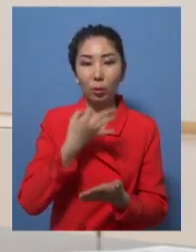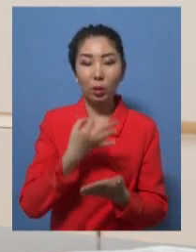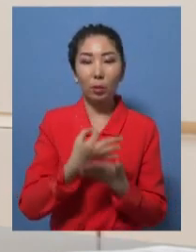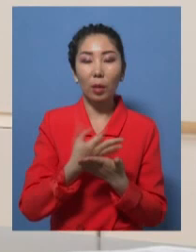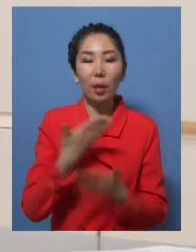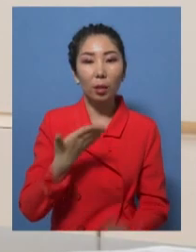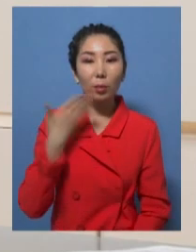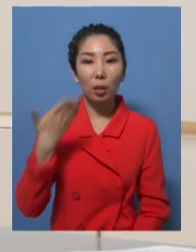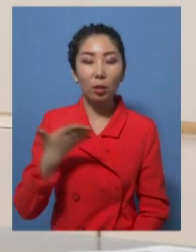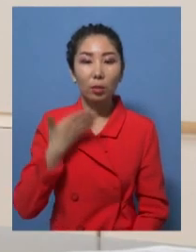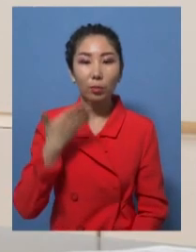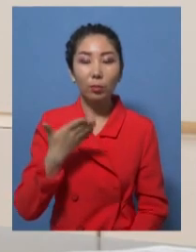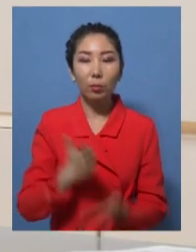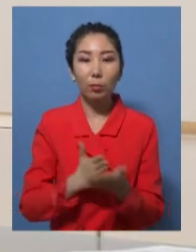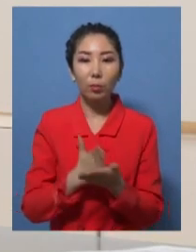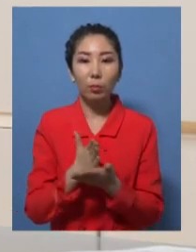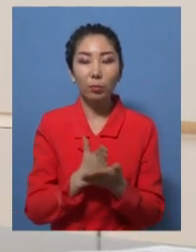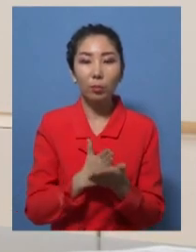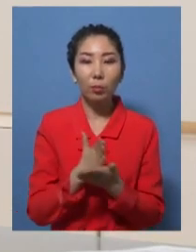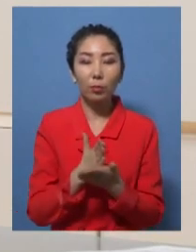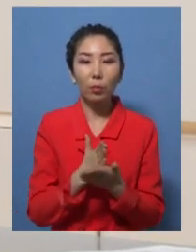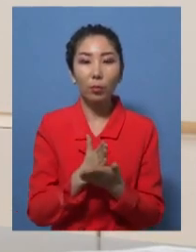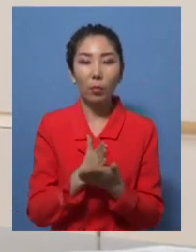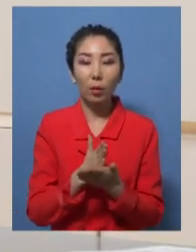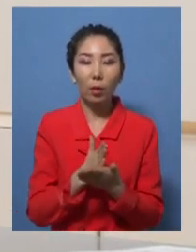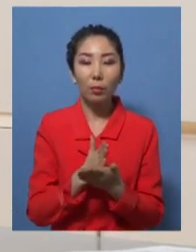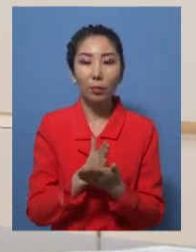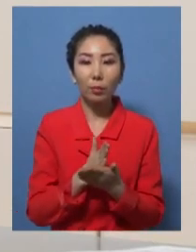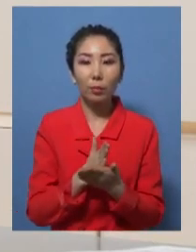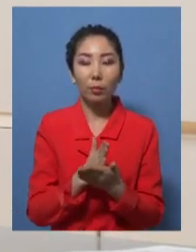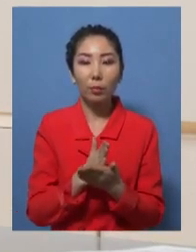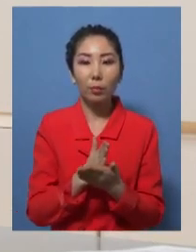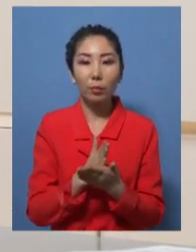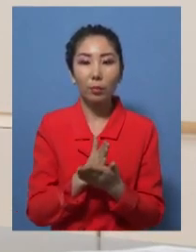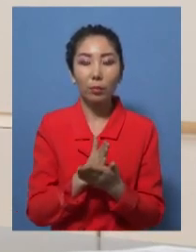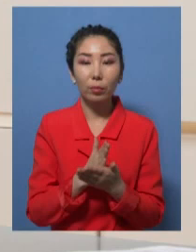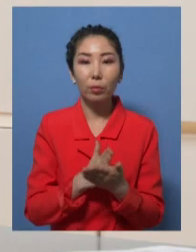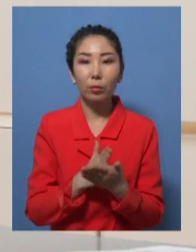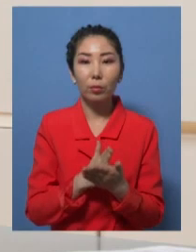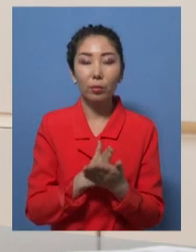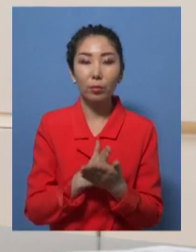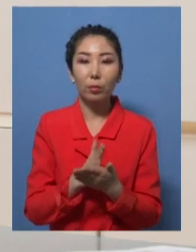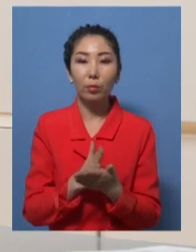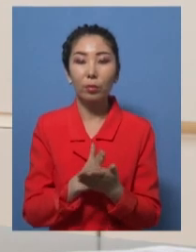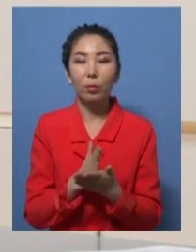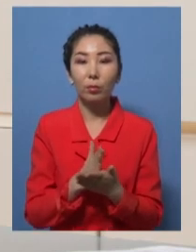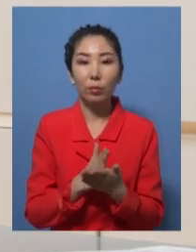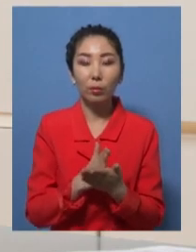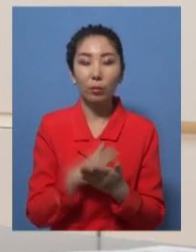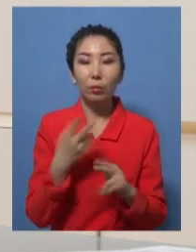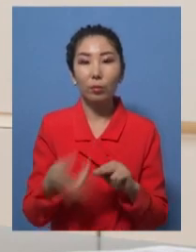ескерткім келеді, өткенде де ескерткім, тағы да ескертіп айтып кетейін. Себебі қаралмайды көп жағдайда. Сосын жаңағы жол көлік оқиғасына себепші болып